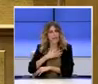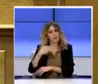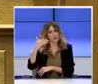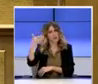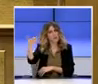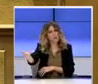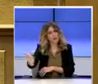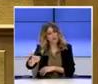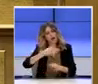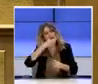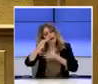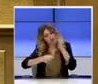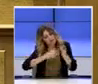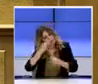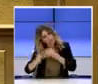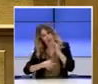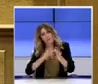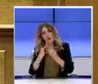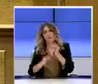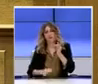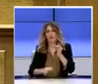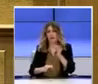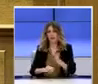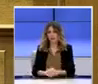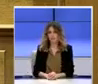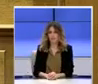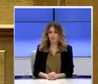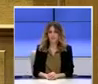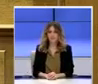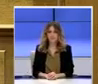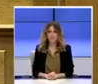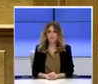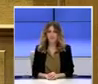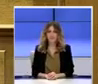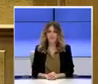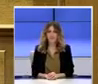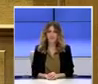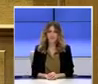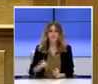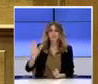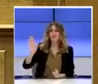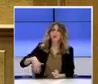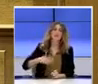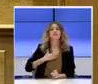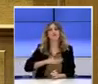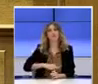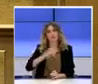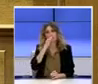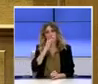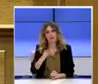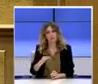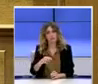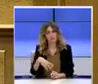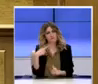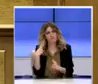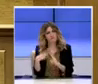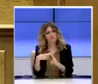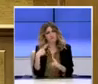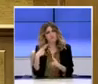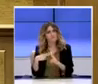έχω. Κατεβαίνω από αυτό το βήμα λέγοντας, είναι κρίσιμο τις